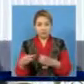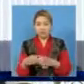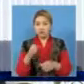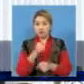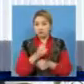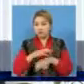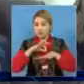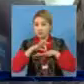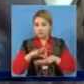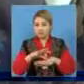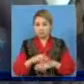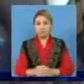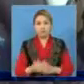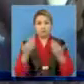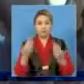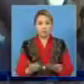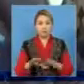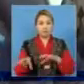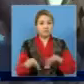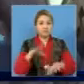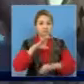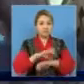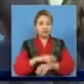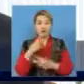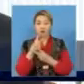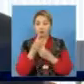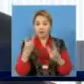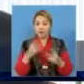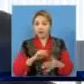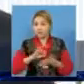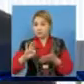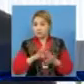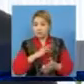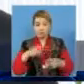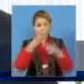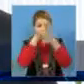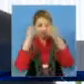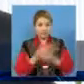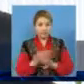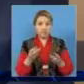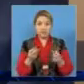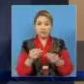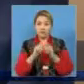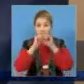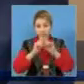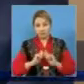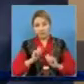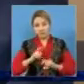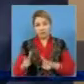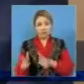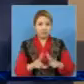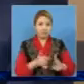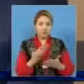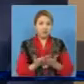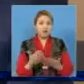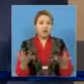жүргізіп отырған нәтижесі. Бүгінде жемқорлық фактісіне куә болып, оны дер кезінде хабарласаңыз, сізге ақшалай сыйақы беруге де дайын. Бірақ